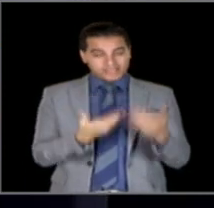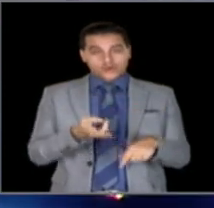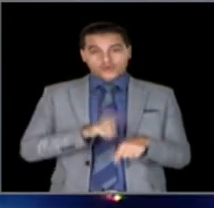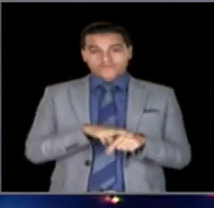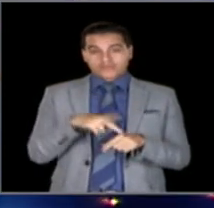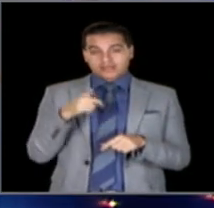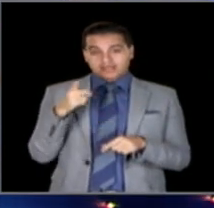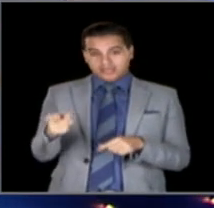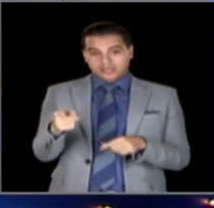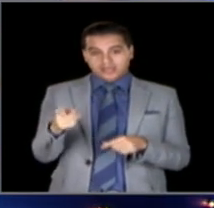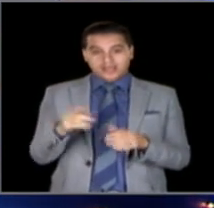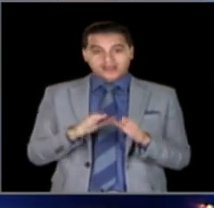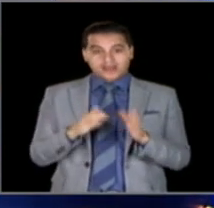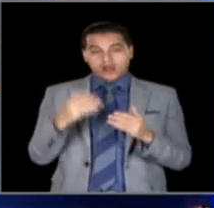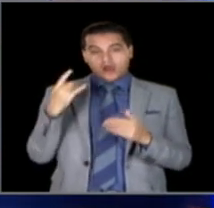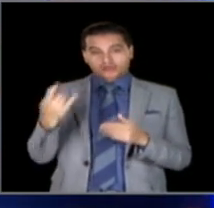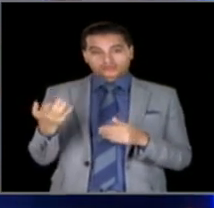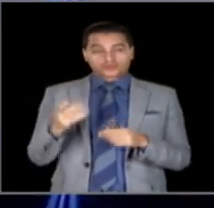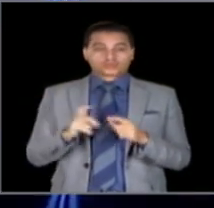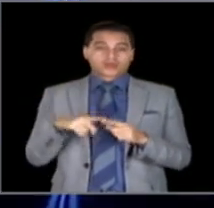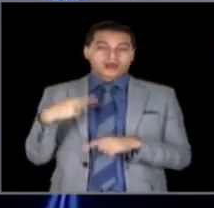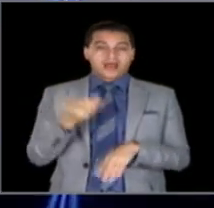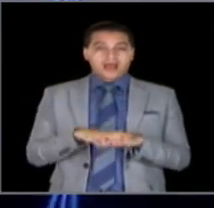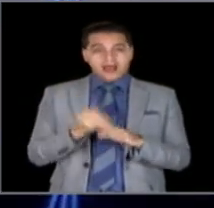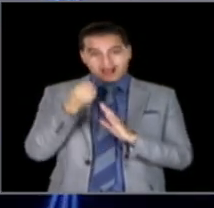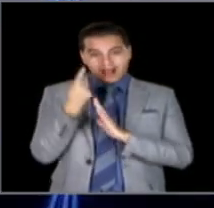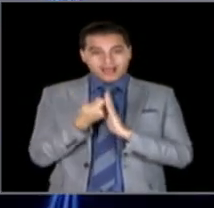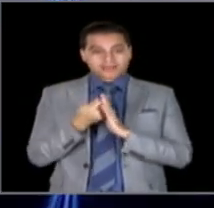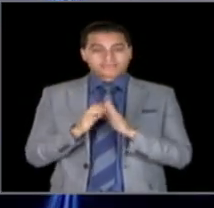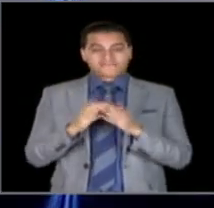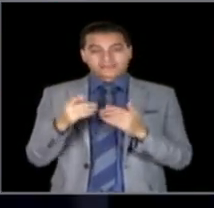إيفرست 10. وعندنا سؤال في الأدب الأندلس.